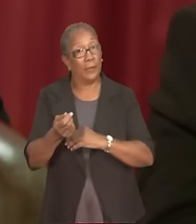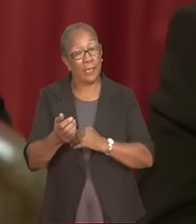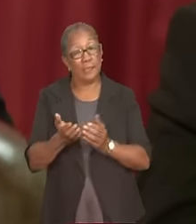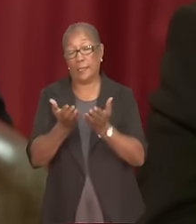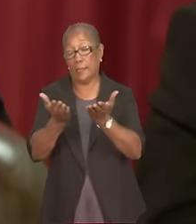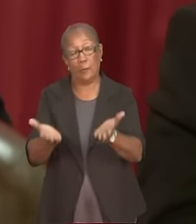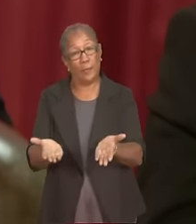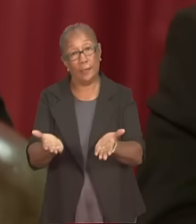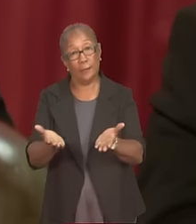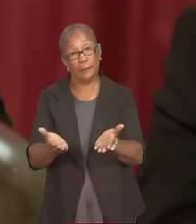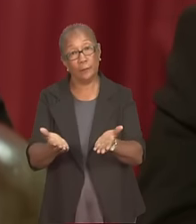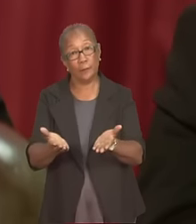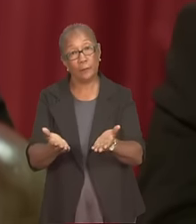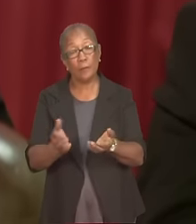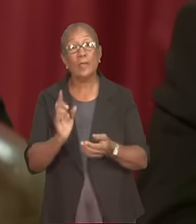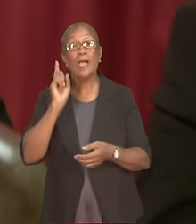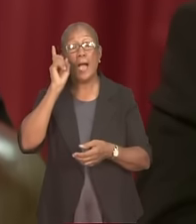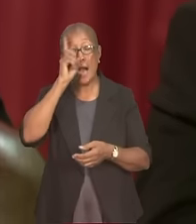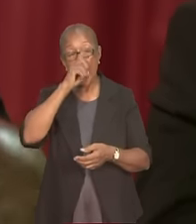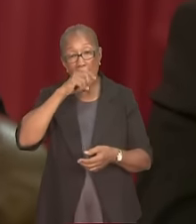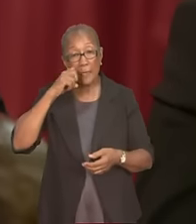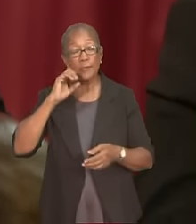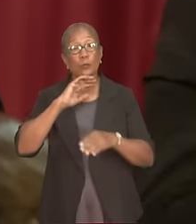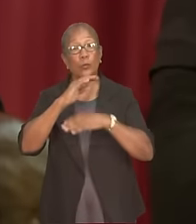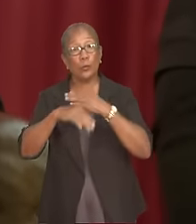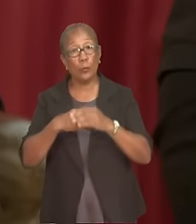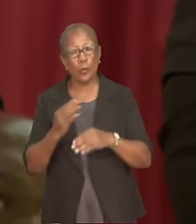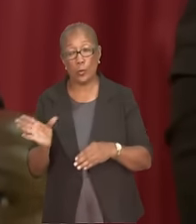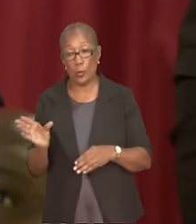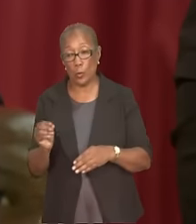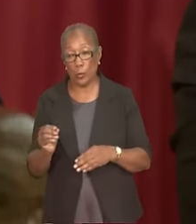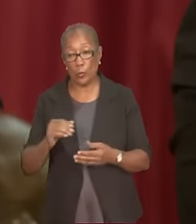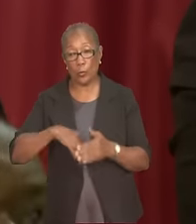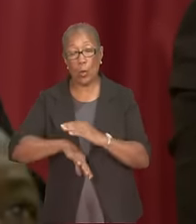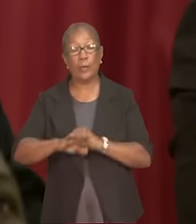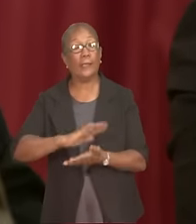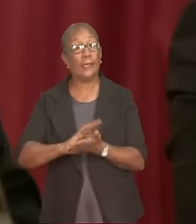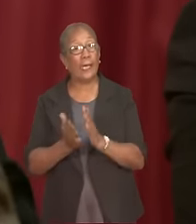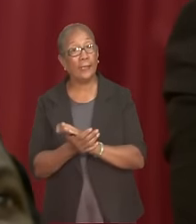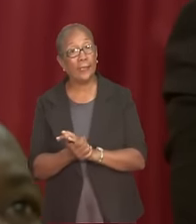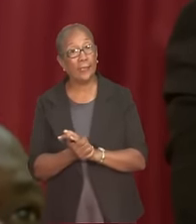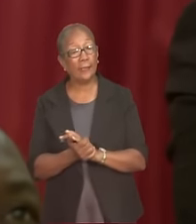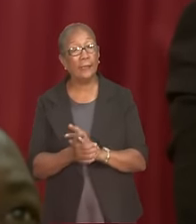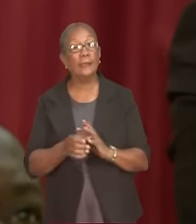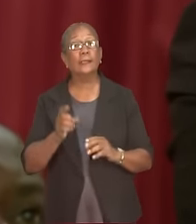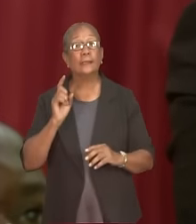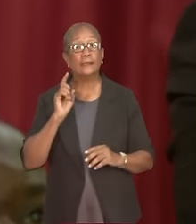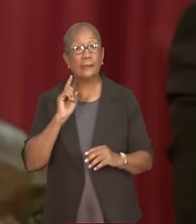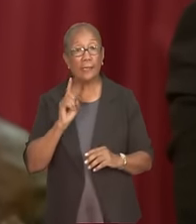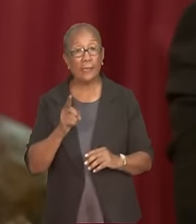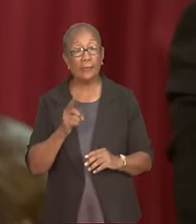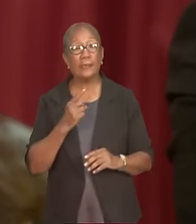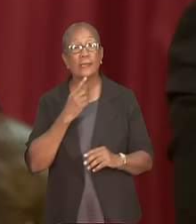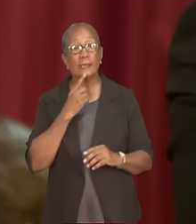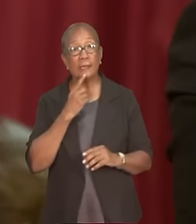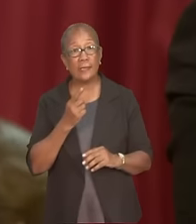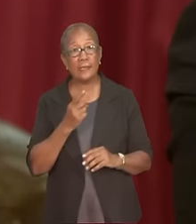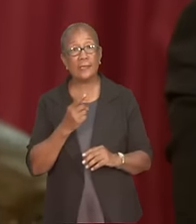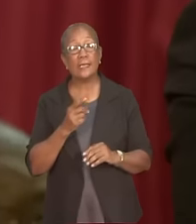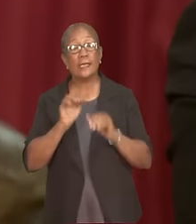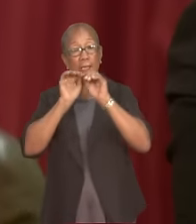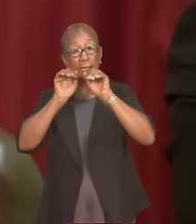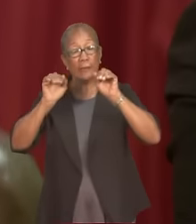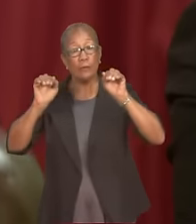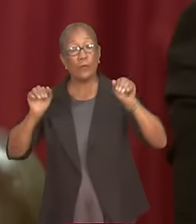bieden. Indien het komt uit onderhandeling, dan is het wel genomen. Die data waarover u